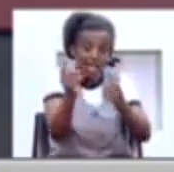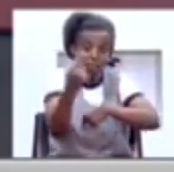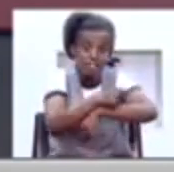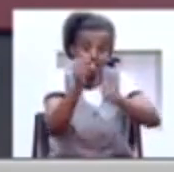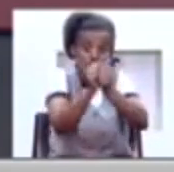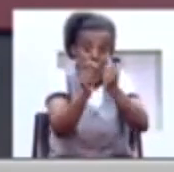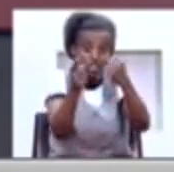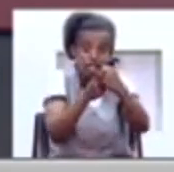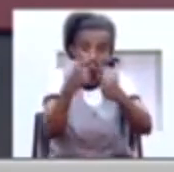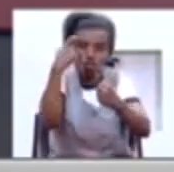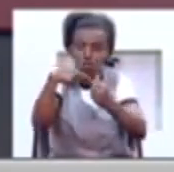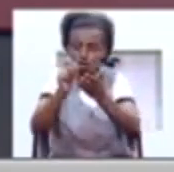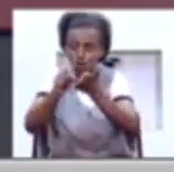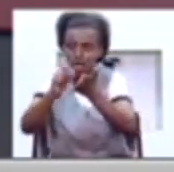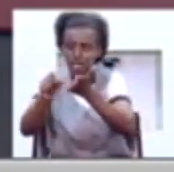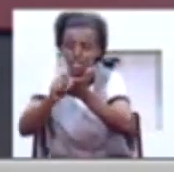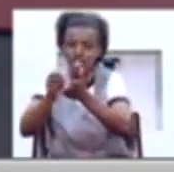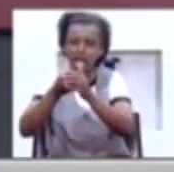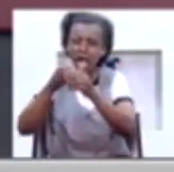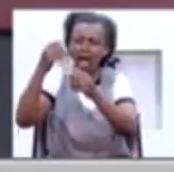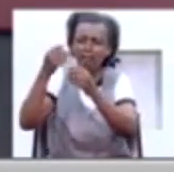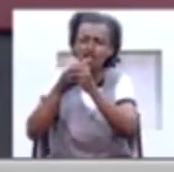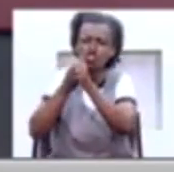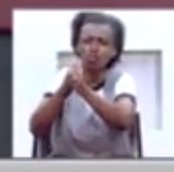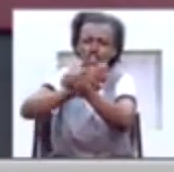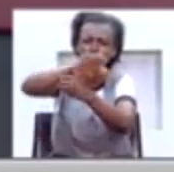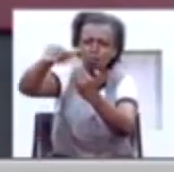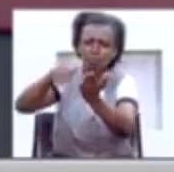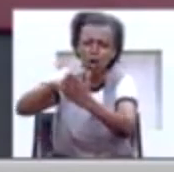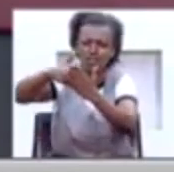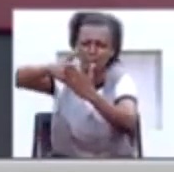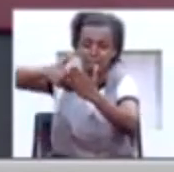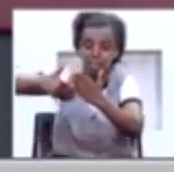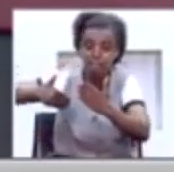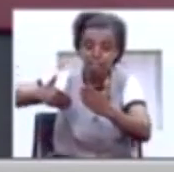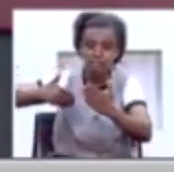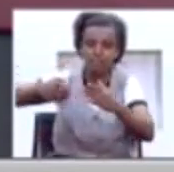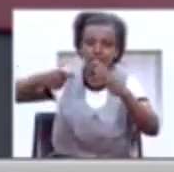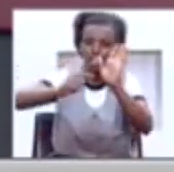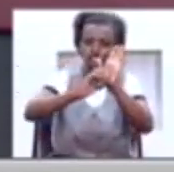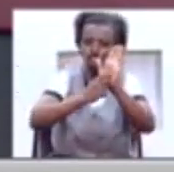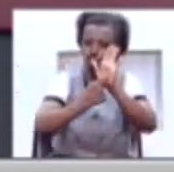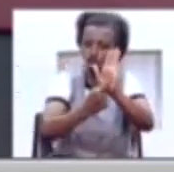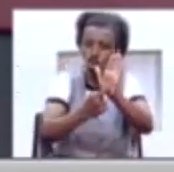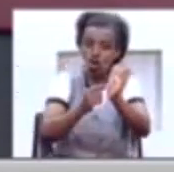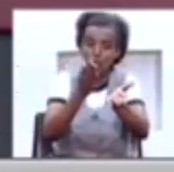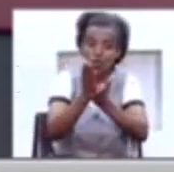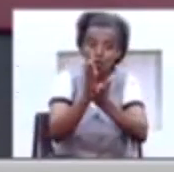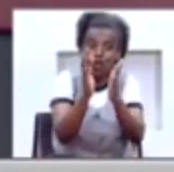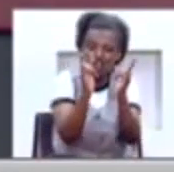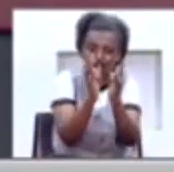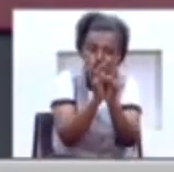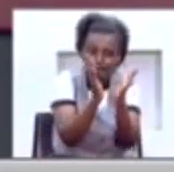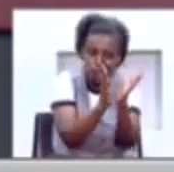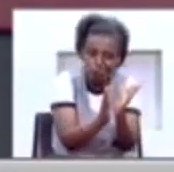Nyiramugaba yandikiye nka prefe yandikiye ababurugumesitiri bose ba prefecture ya Gikongoro abagaragariza ko mu byukuri hari inama bari